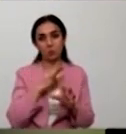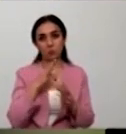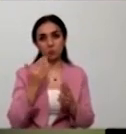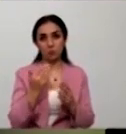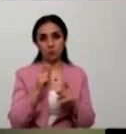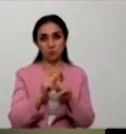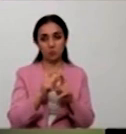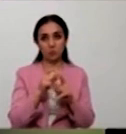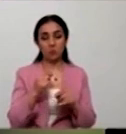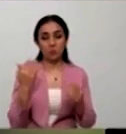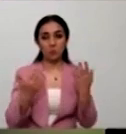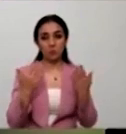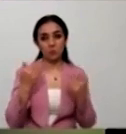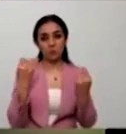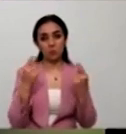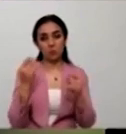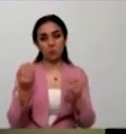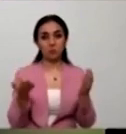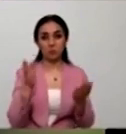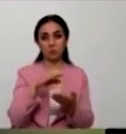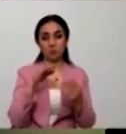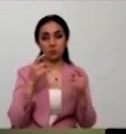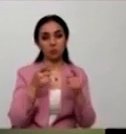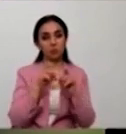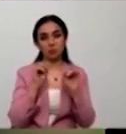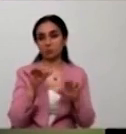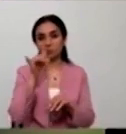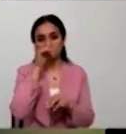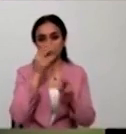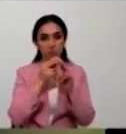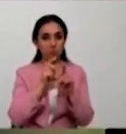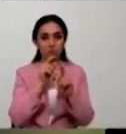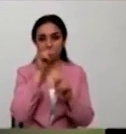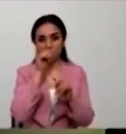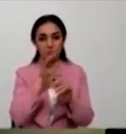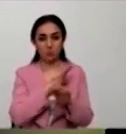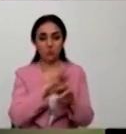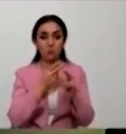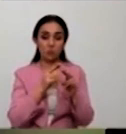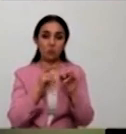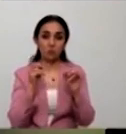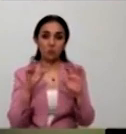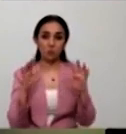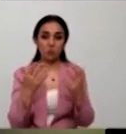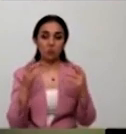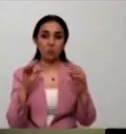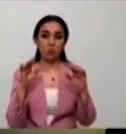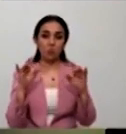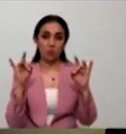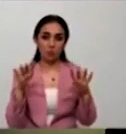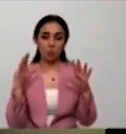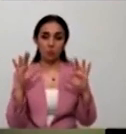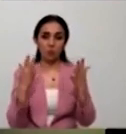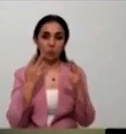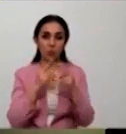bo'lishi mumkin. Agar siz boshqa sahifani ochadigan bo'lsangiz, u holda bu so'z bo'lmasligi mumkin. Shuning uchun bu hodisamiz tasodifiy